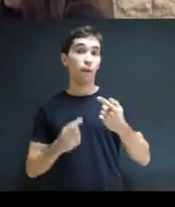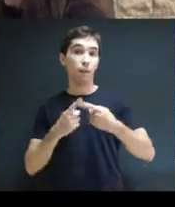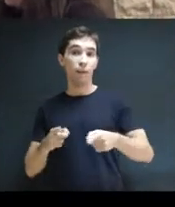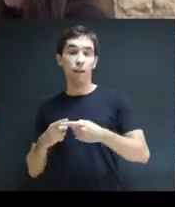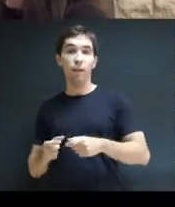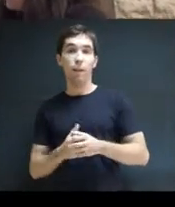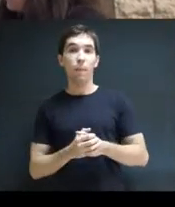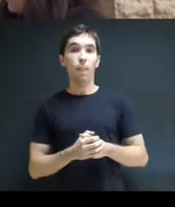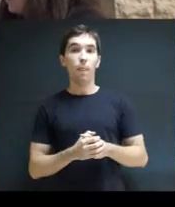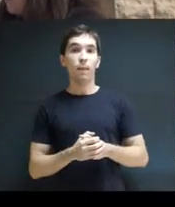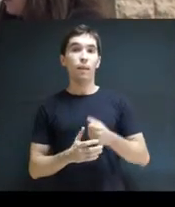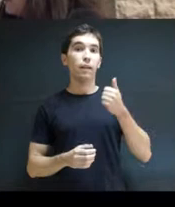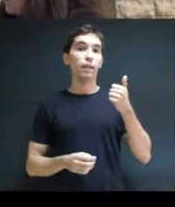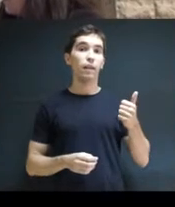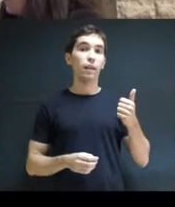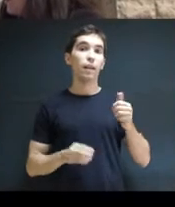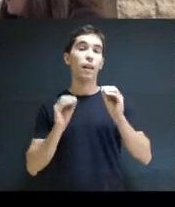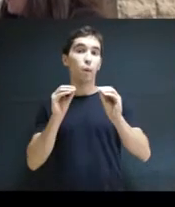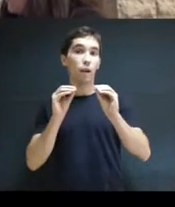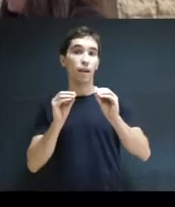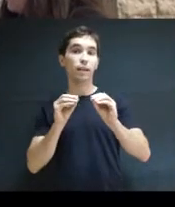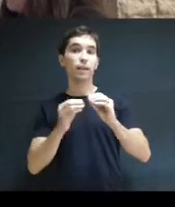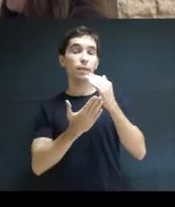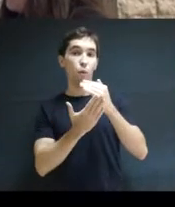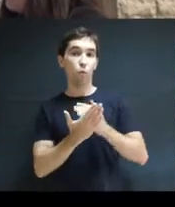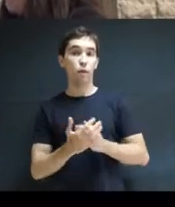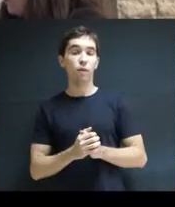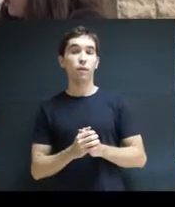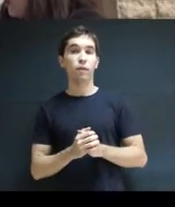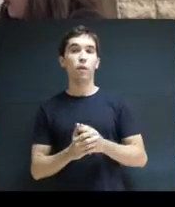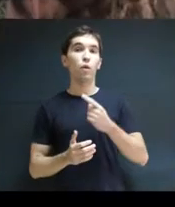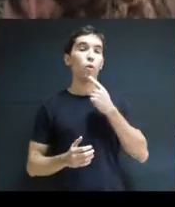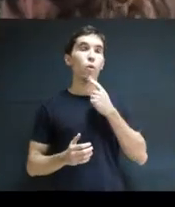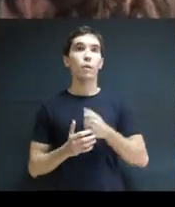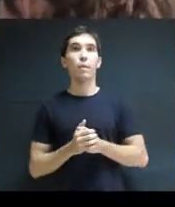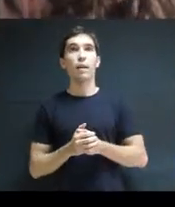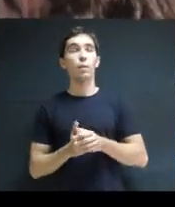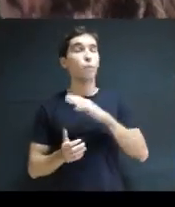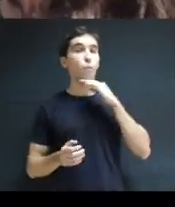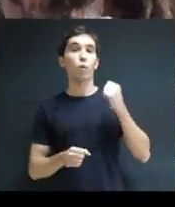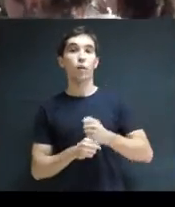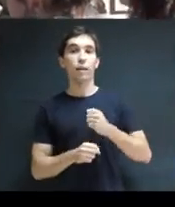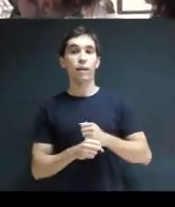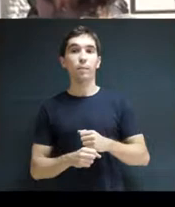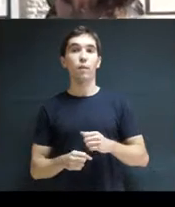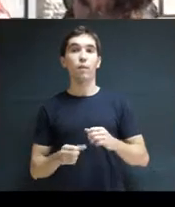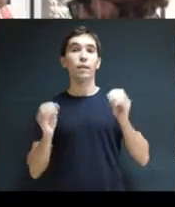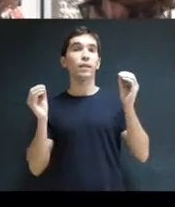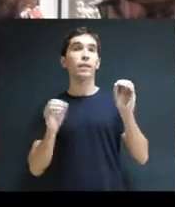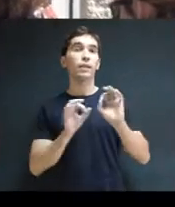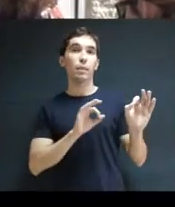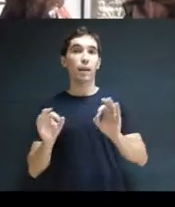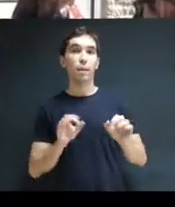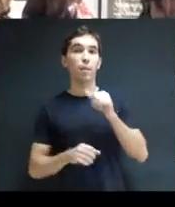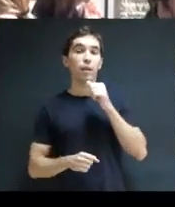dijela. Jedan se tiče edukacijskih modula na kojima dosta radimo i u samoj pripremi i